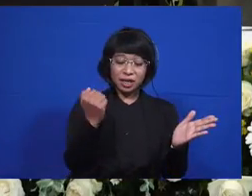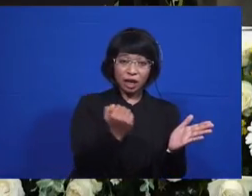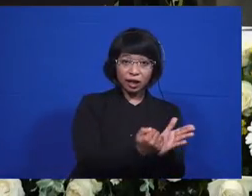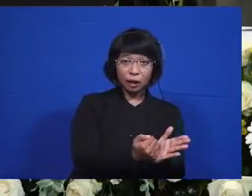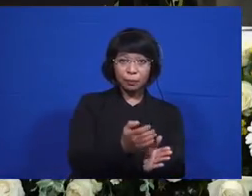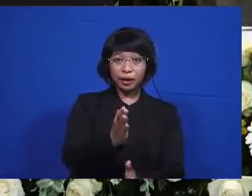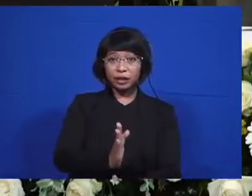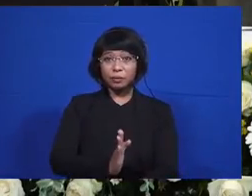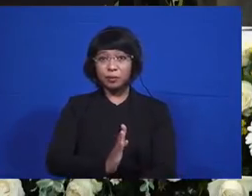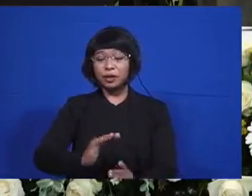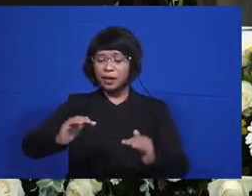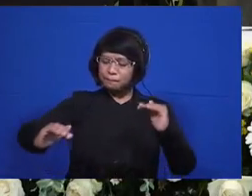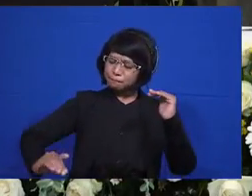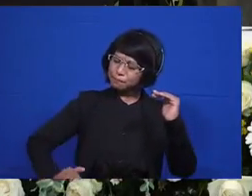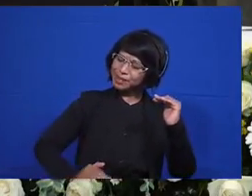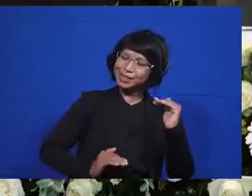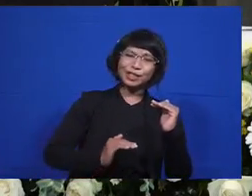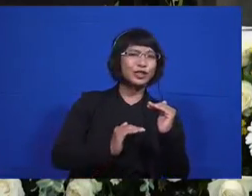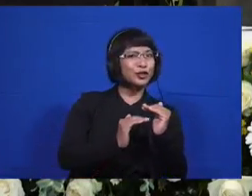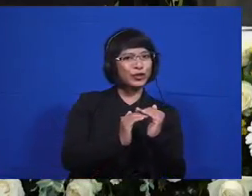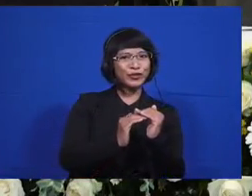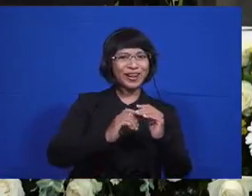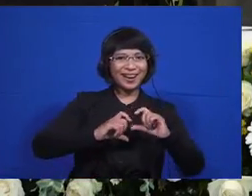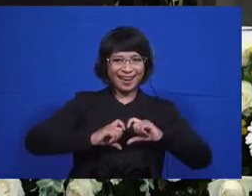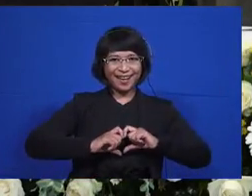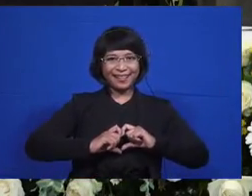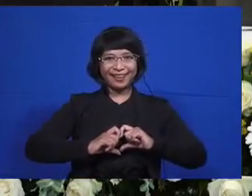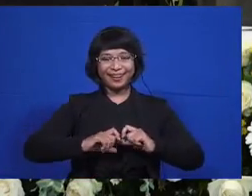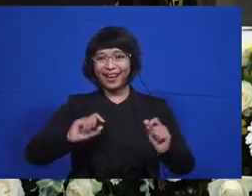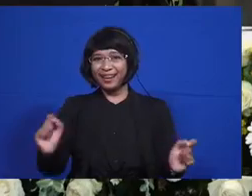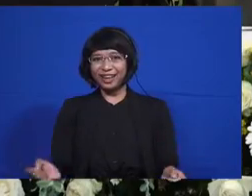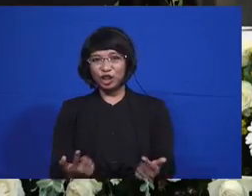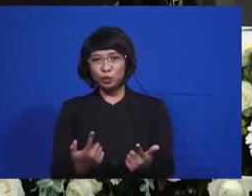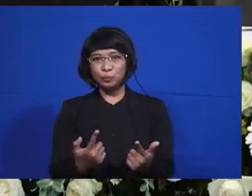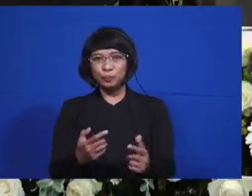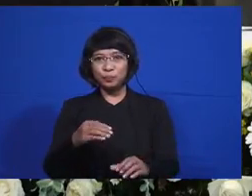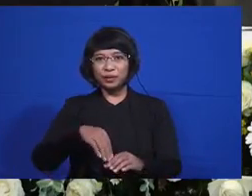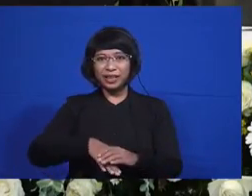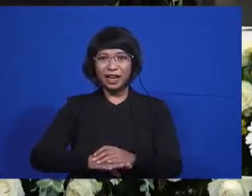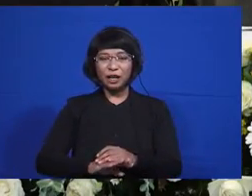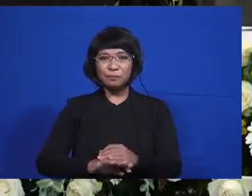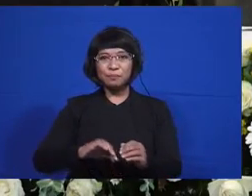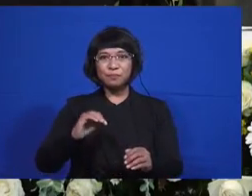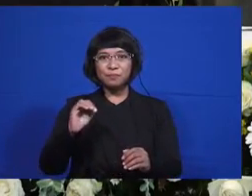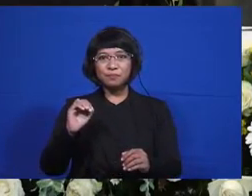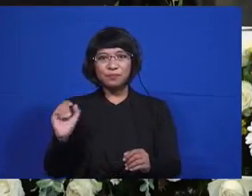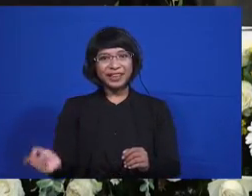dengan sepenuh hati, dan akhirnya juga menghidupinya dalam kehidupan sehari-hari, dengan